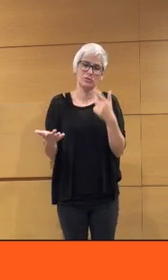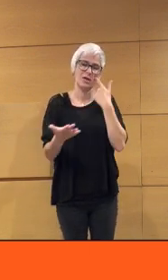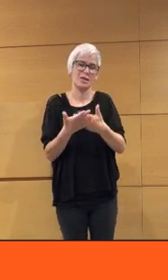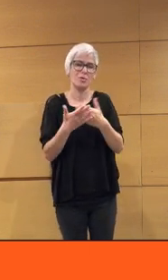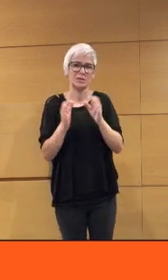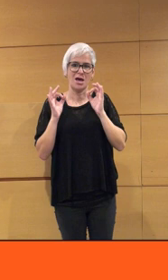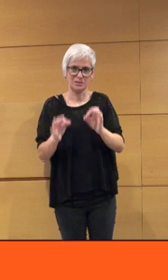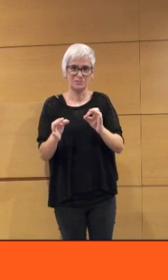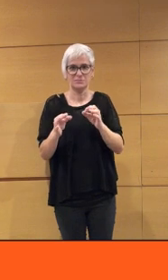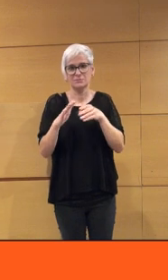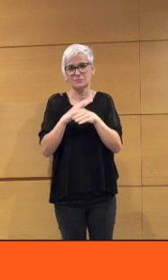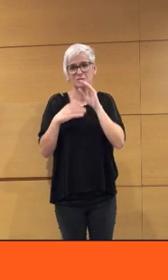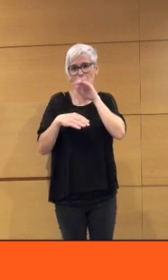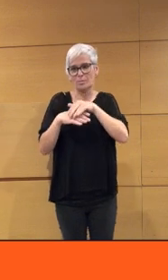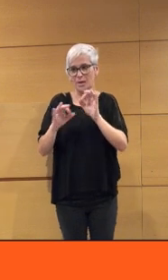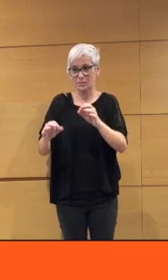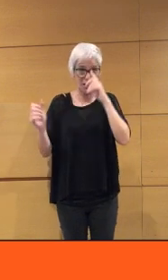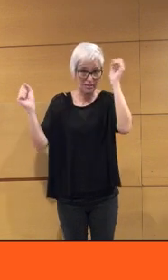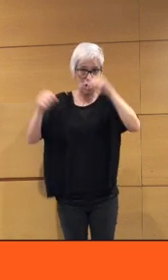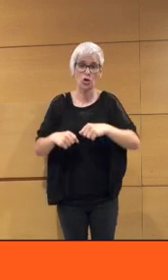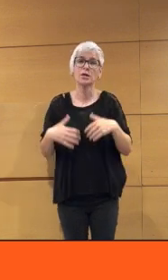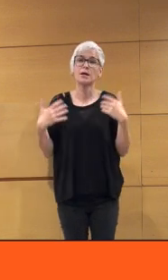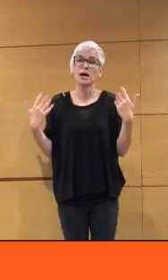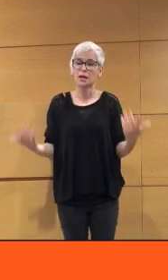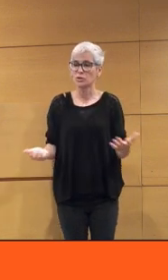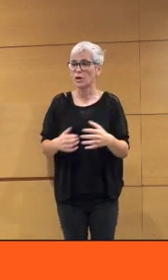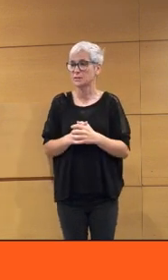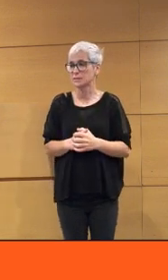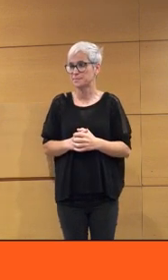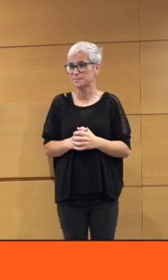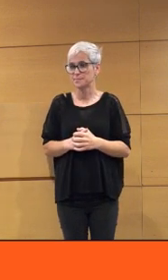que estàs complint la llei. D'acord? Aleshores,